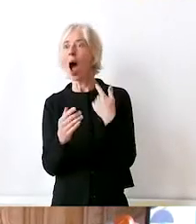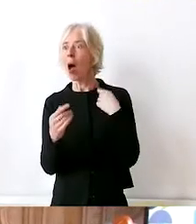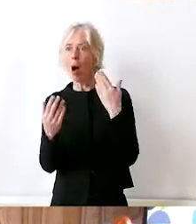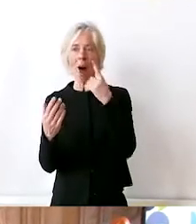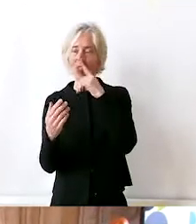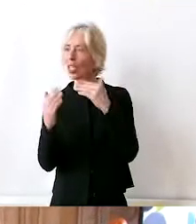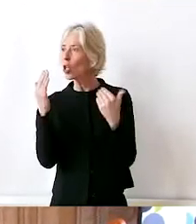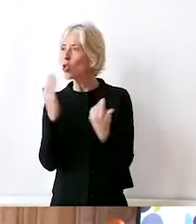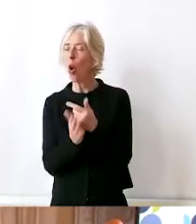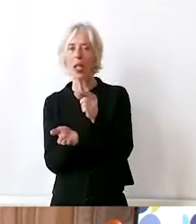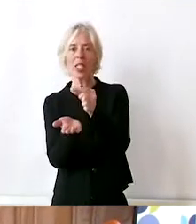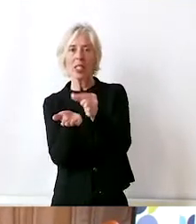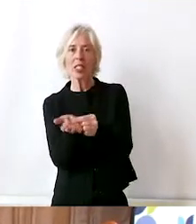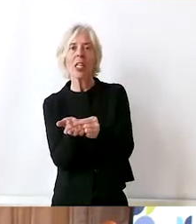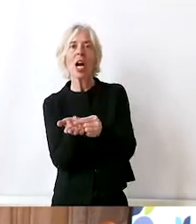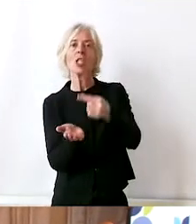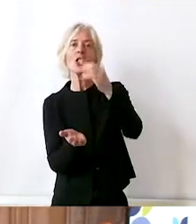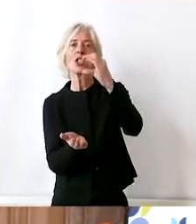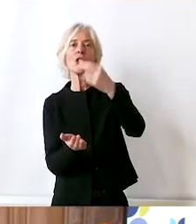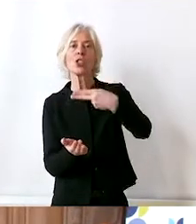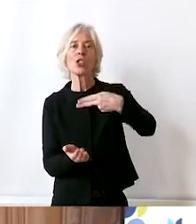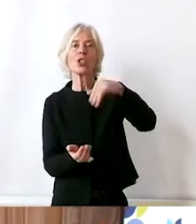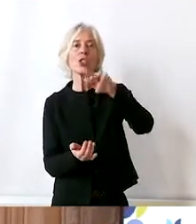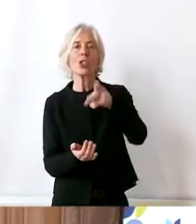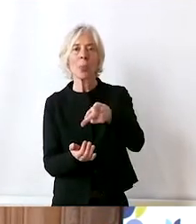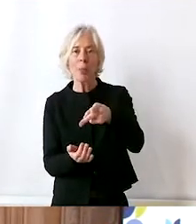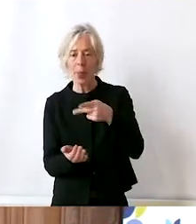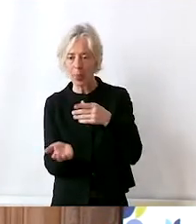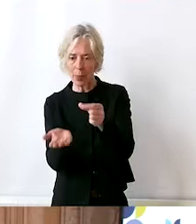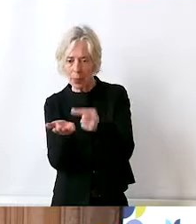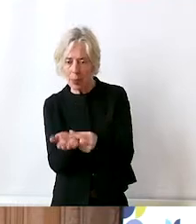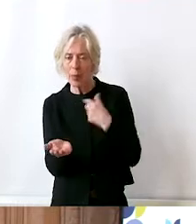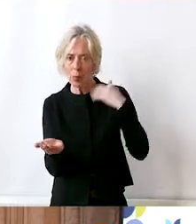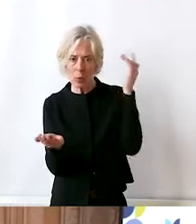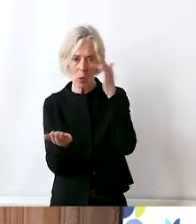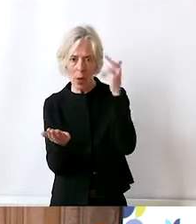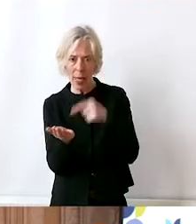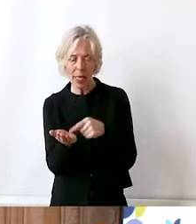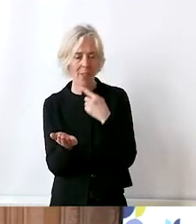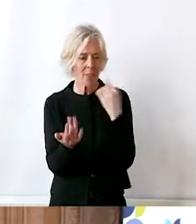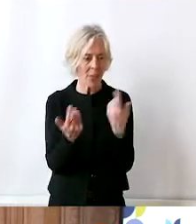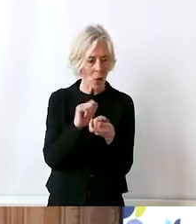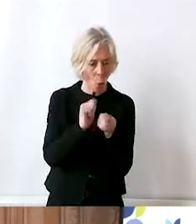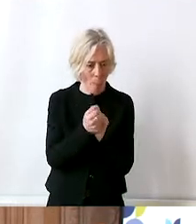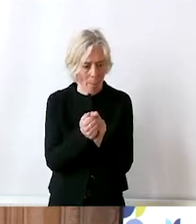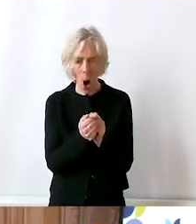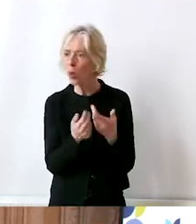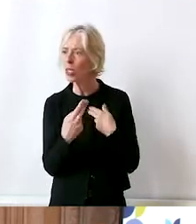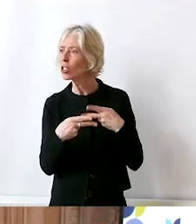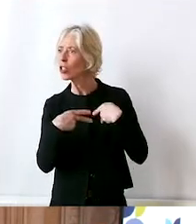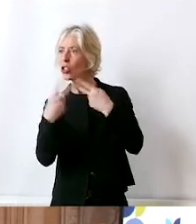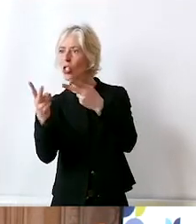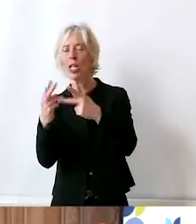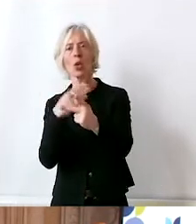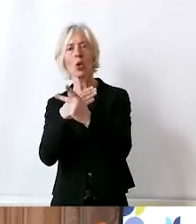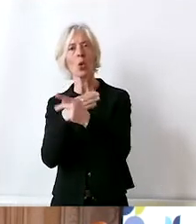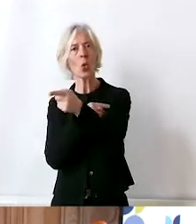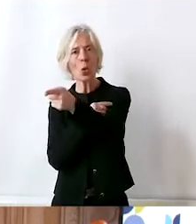auf Vorrat produzieren und dann zum Kunden schicken und dann geht der Customer Service hin und vor Ort auf der Baustelle wird der